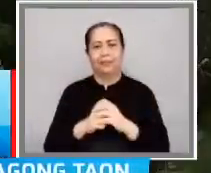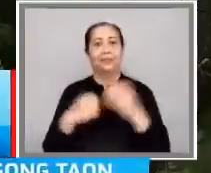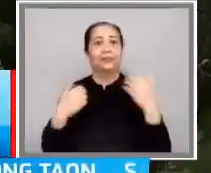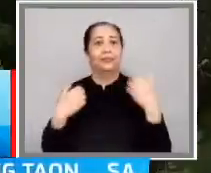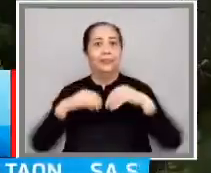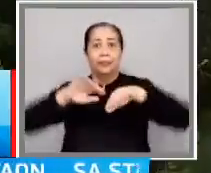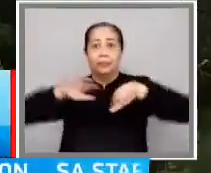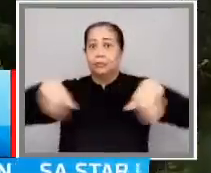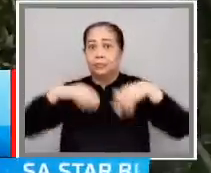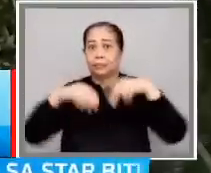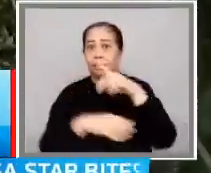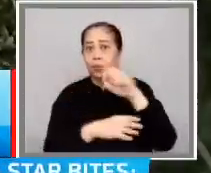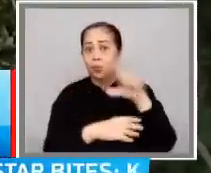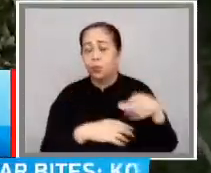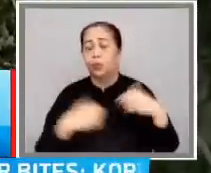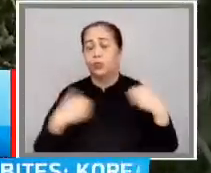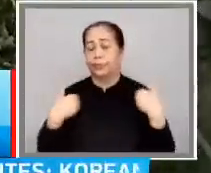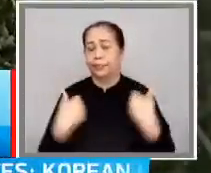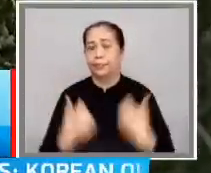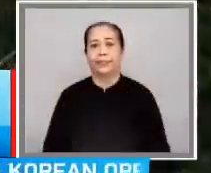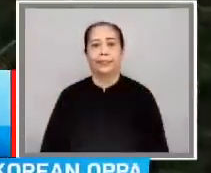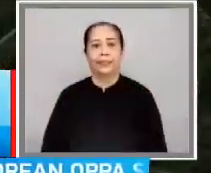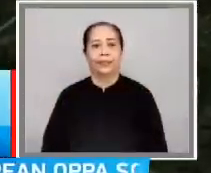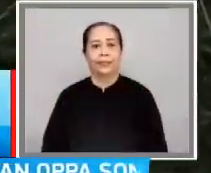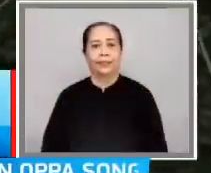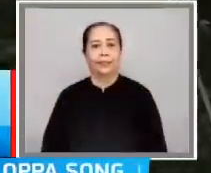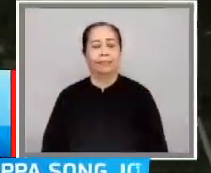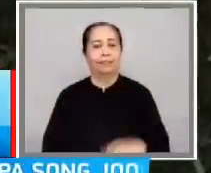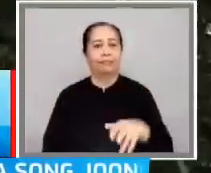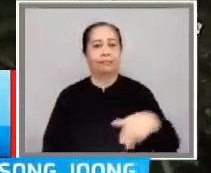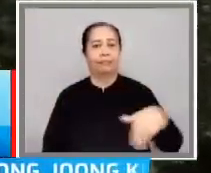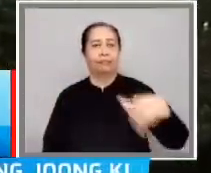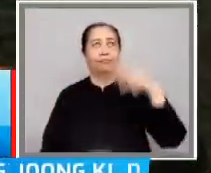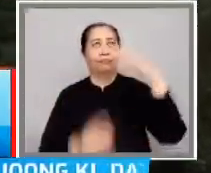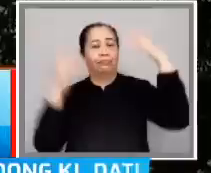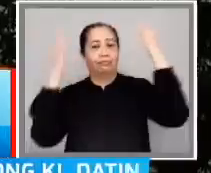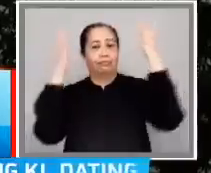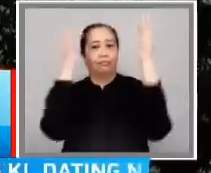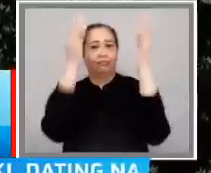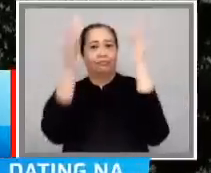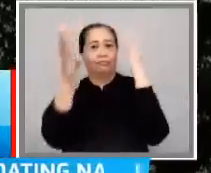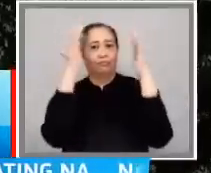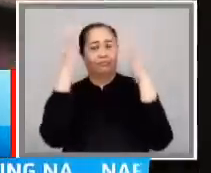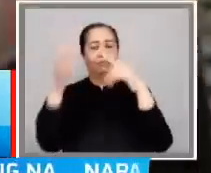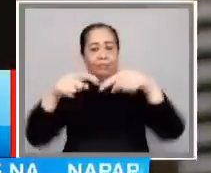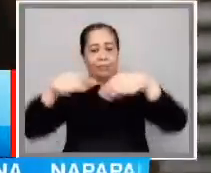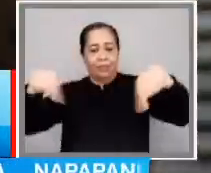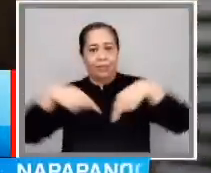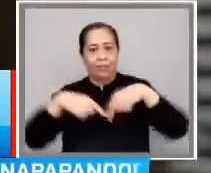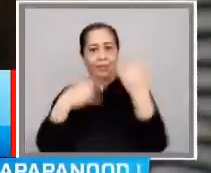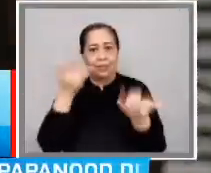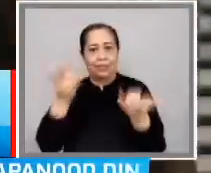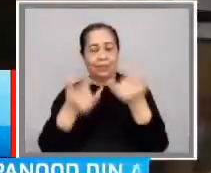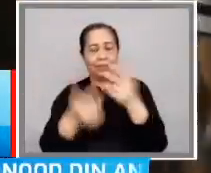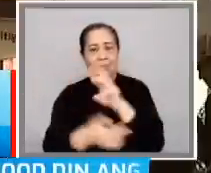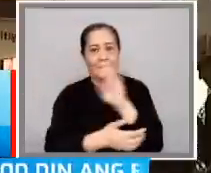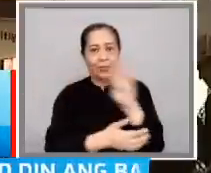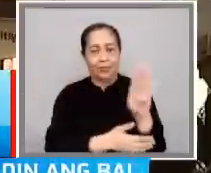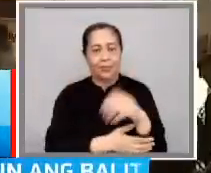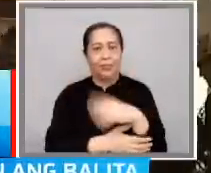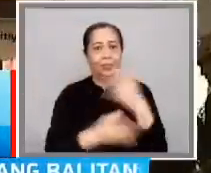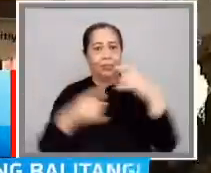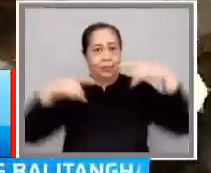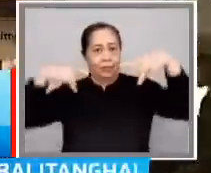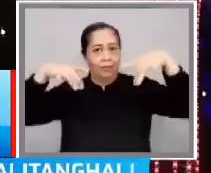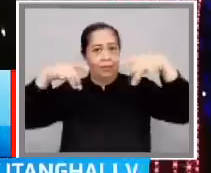pool, canopy walk, at spider web. Kung mahilig naman sa mga pailaw, ay